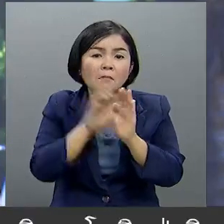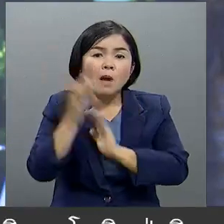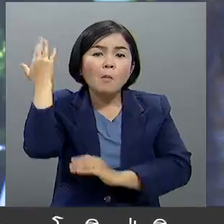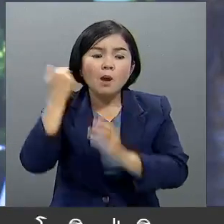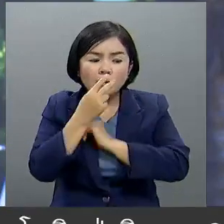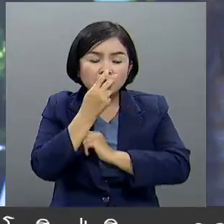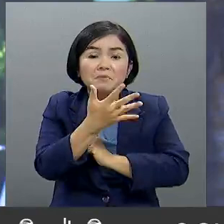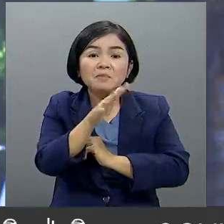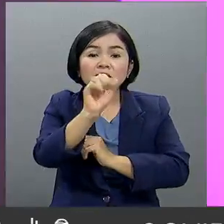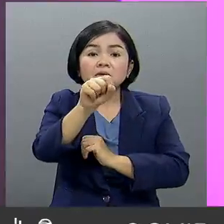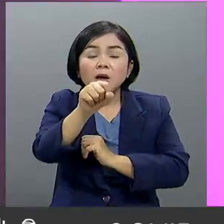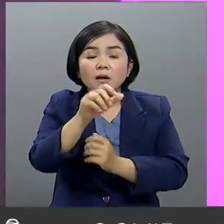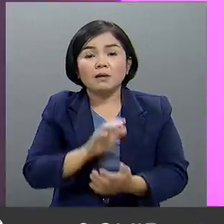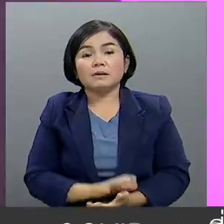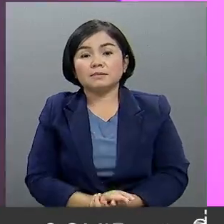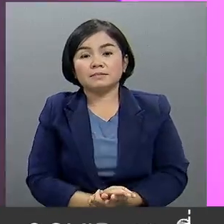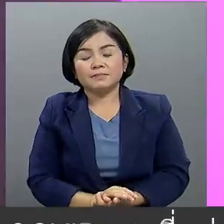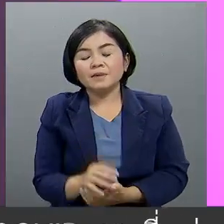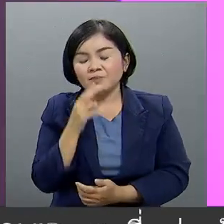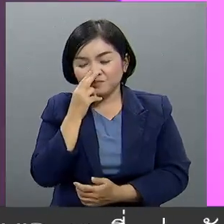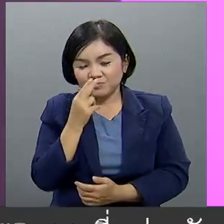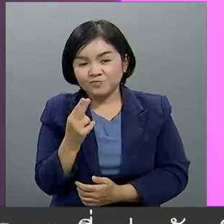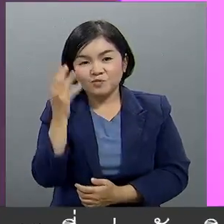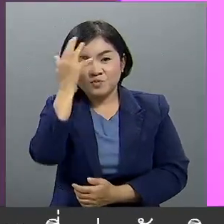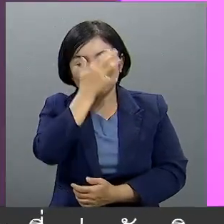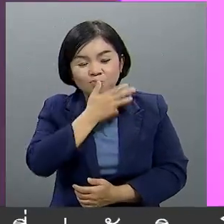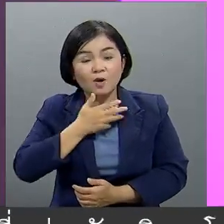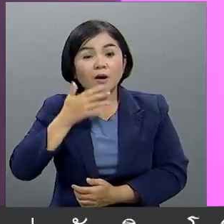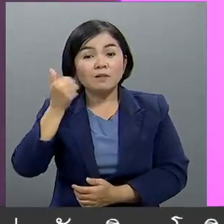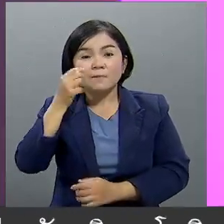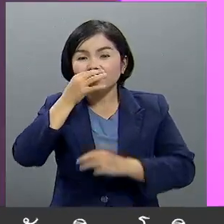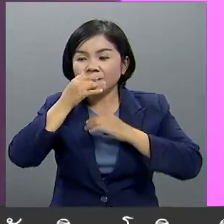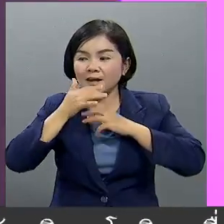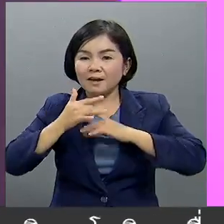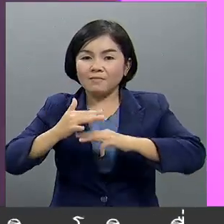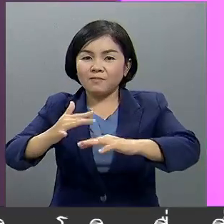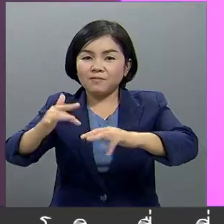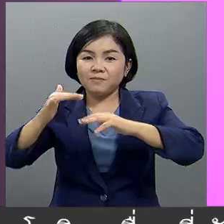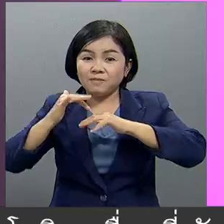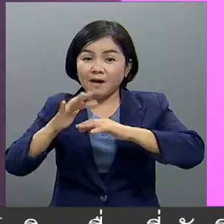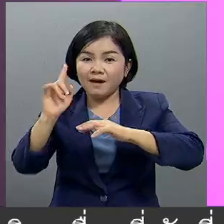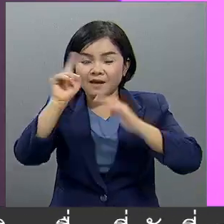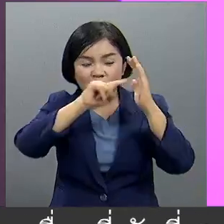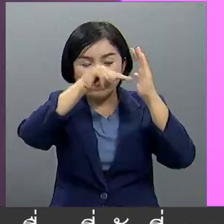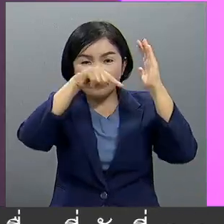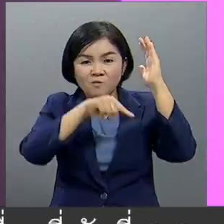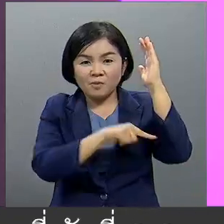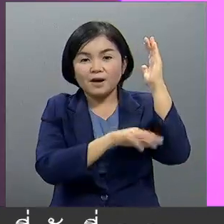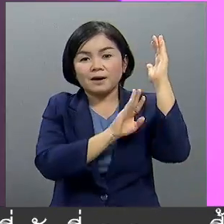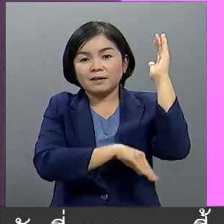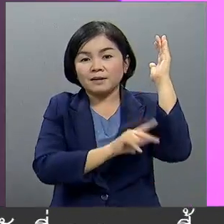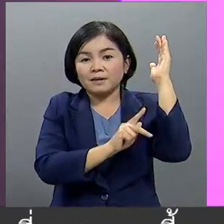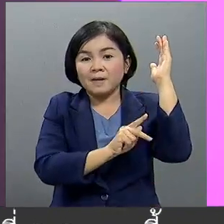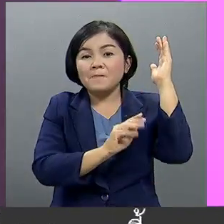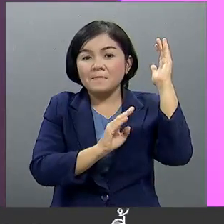น ะ ไปชมความสวยงามของท้องทะเลกันดีกว่านะครับไปกันที่กระบี่ครับคุณผู้ชมครับพาไปดูปะการังพร้อม